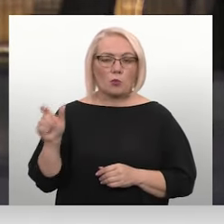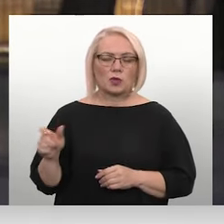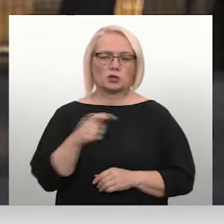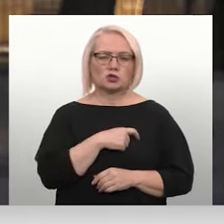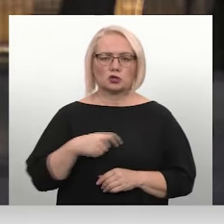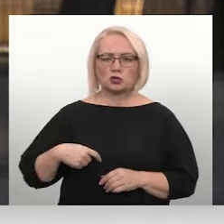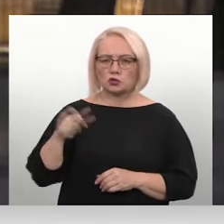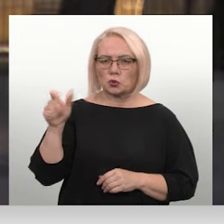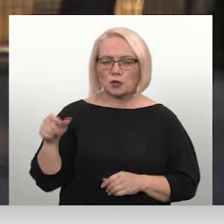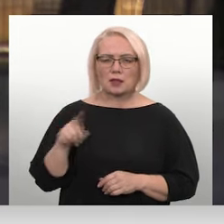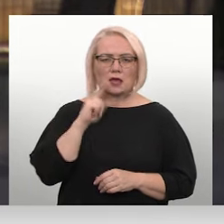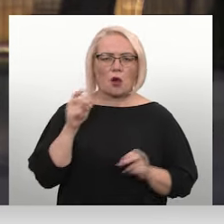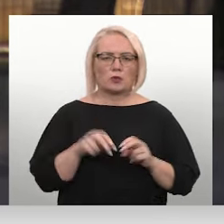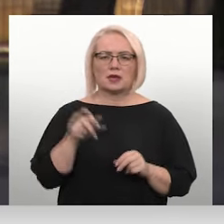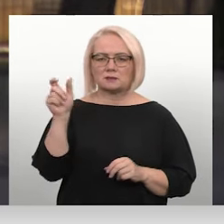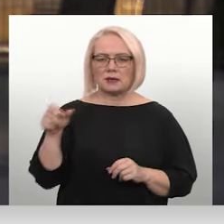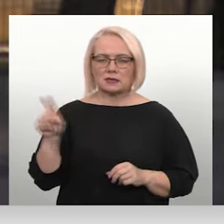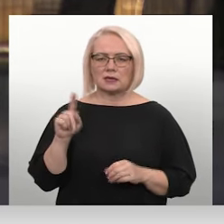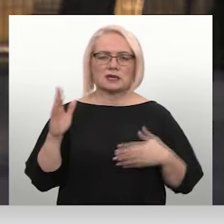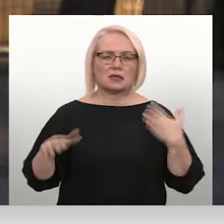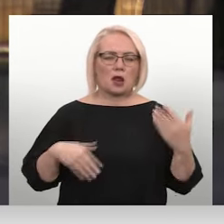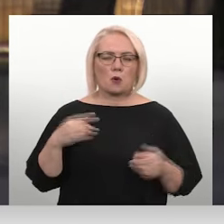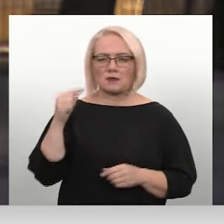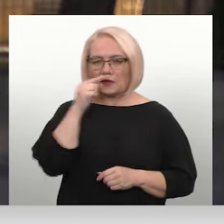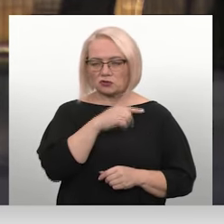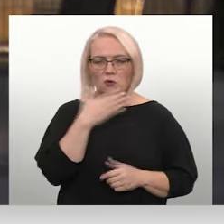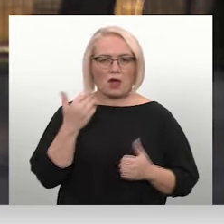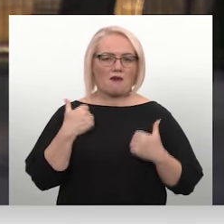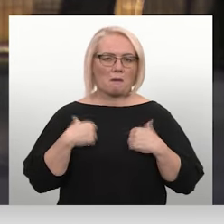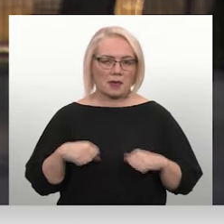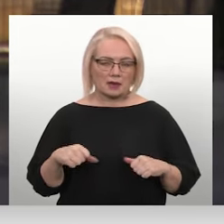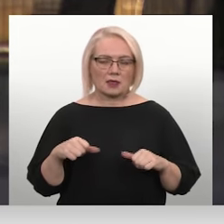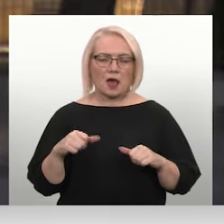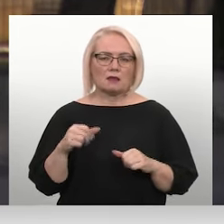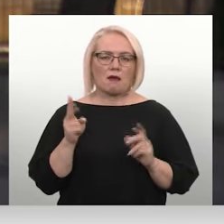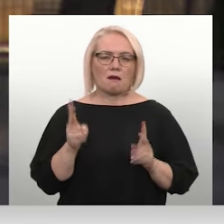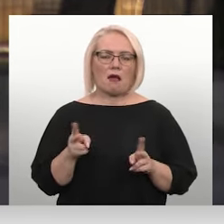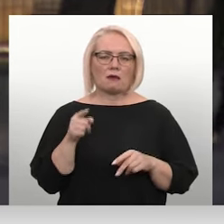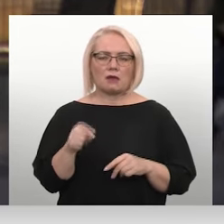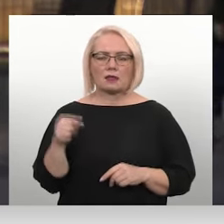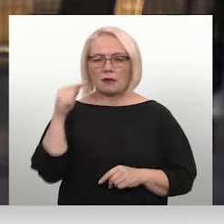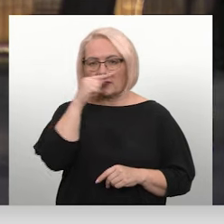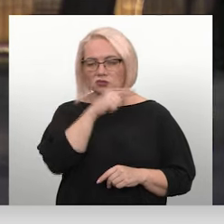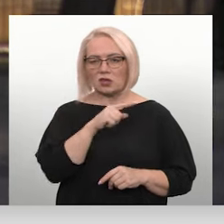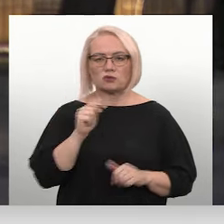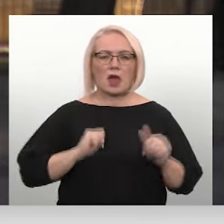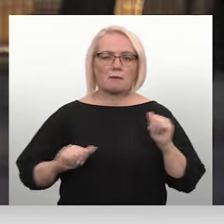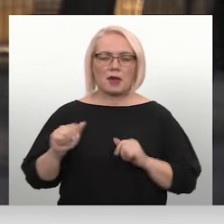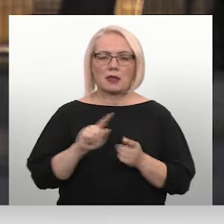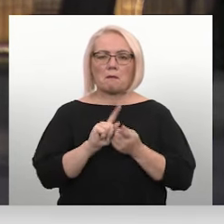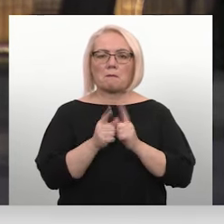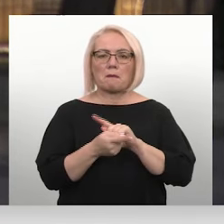studenti, jaunie speciālisti gan ir satraukti, vilšies un neapmierināti. Kā šī vilšanās un neapmierinātība